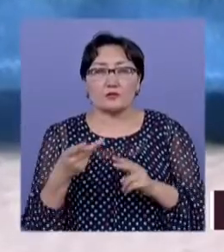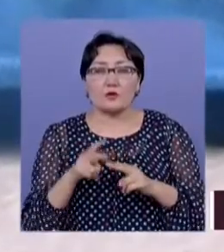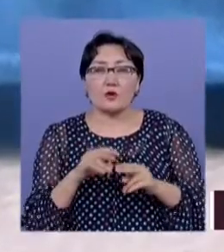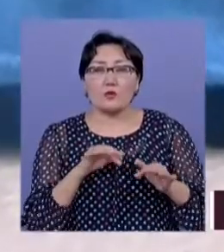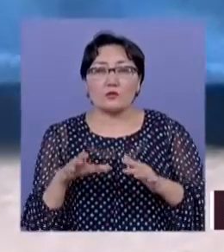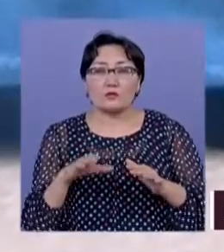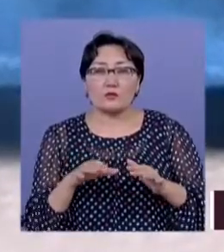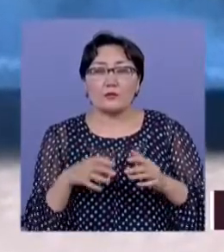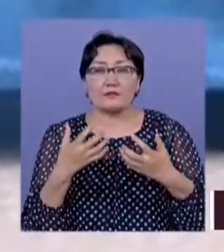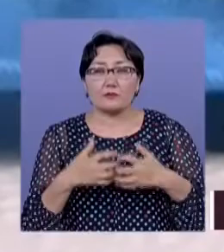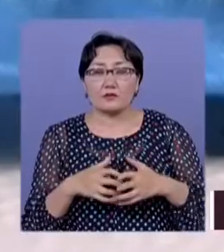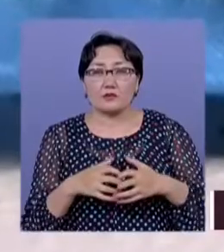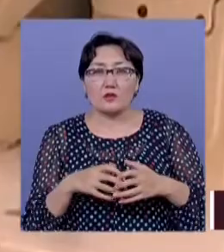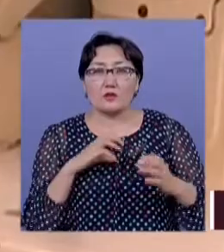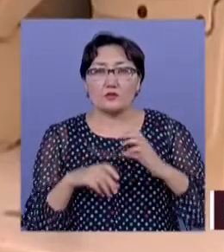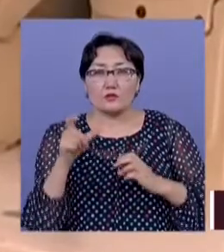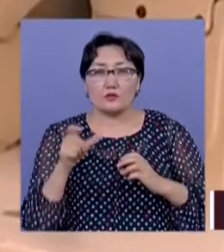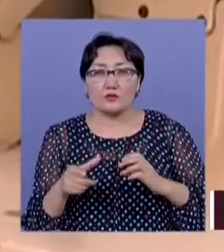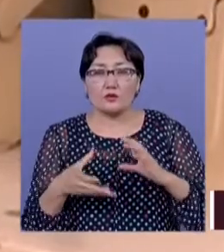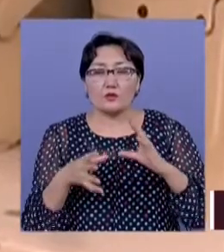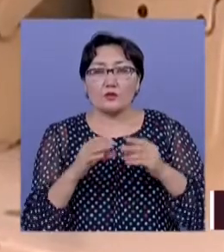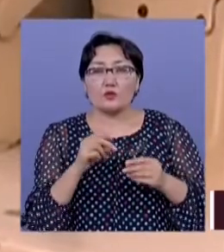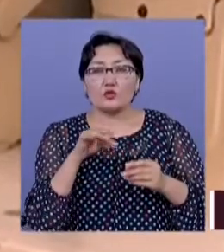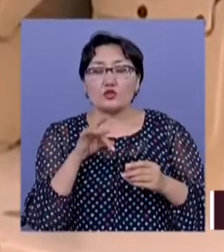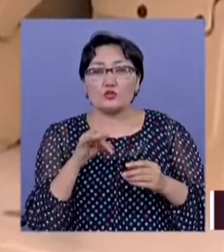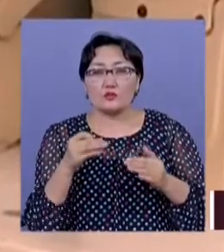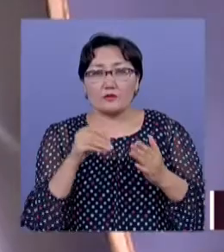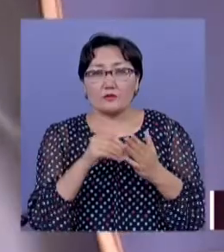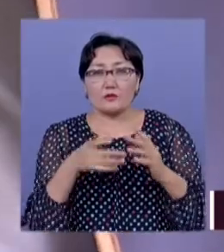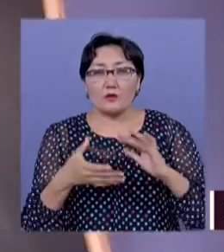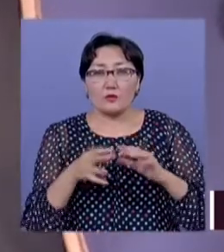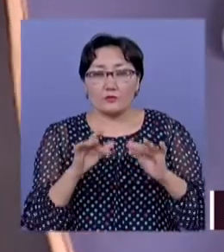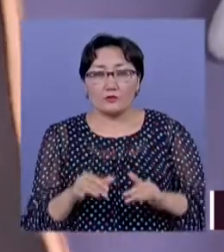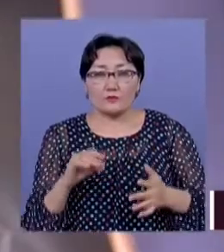процесі автоматтандырылып, студенттердің түйіндемелері ортақ базаға енгізіледі.